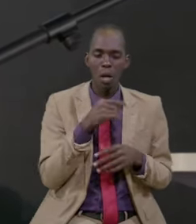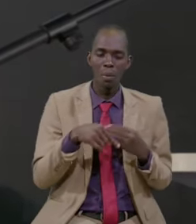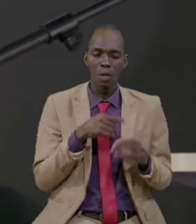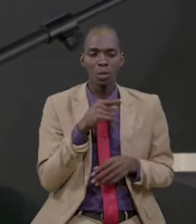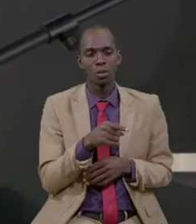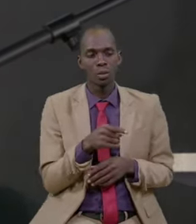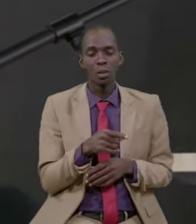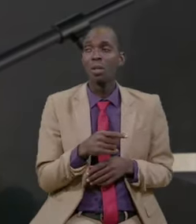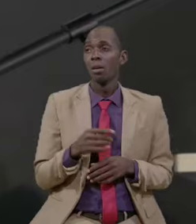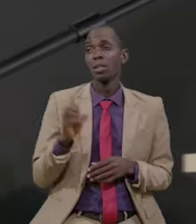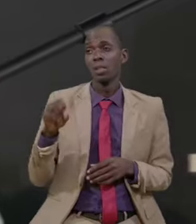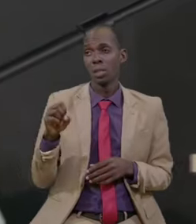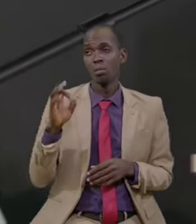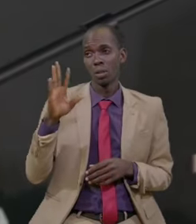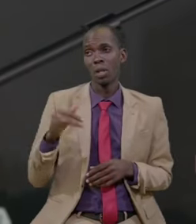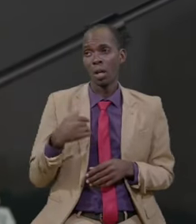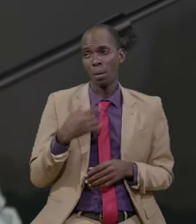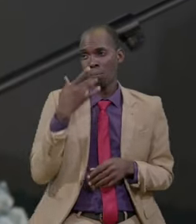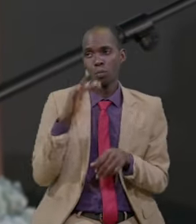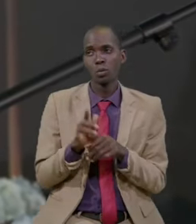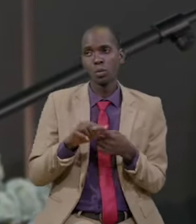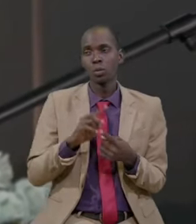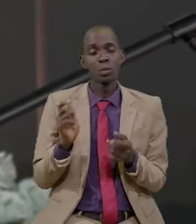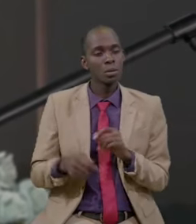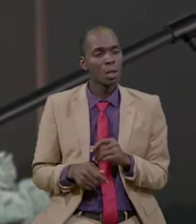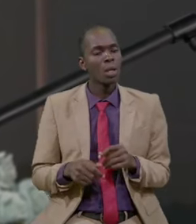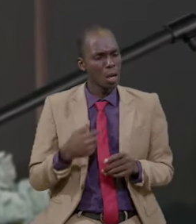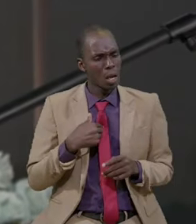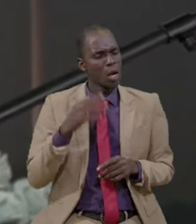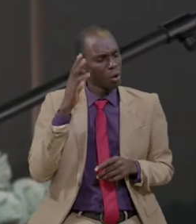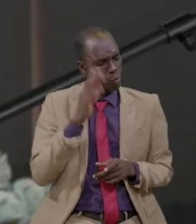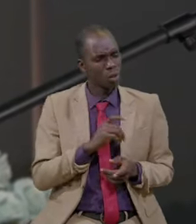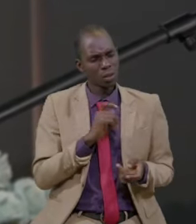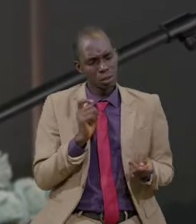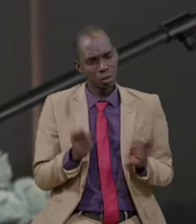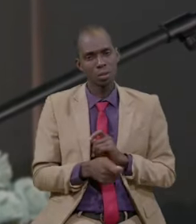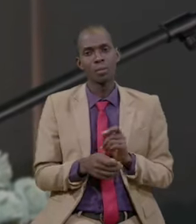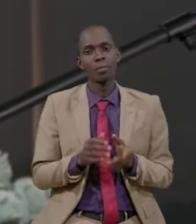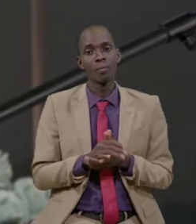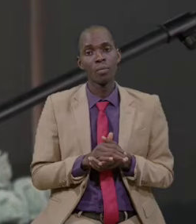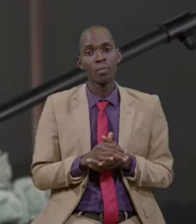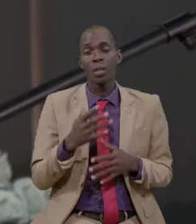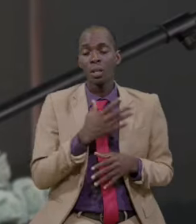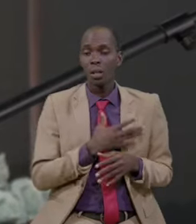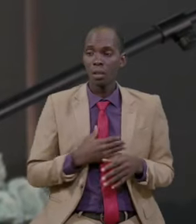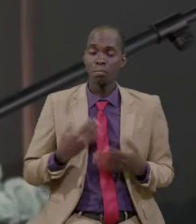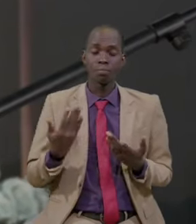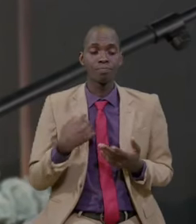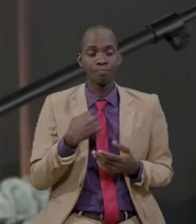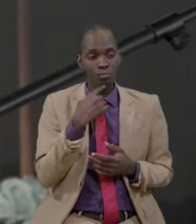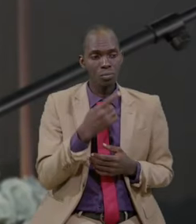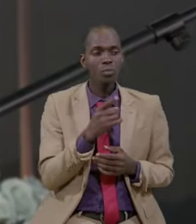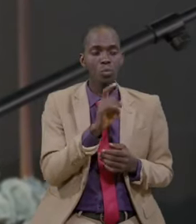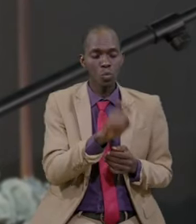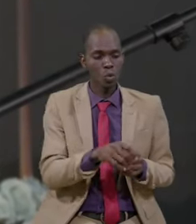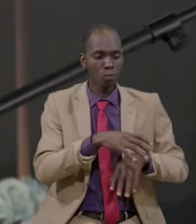rattraper. Mais va te rattraper d'abord. Mais laisse ça. Parce que, si je laisse ce domaine de l'œuvre,